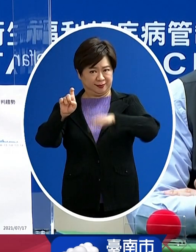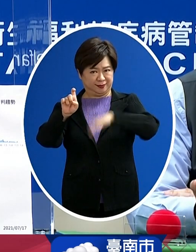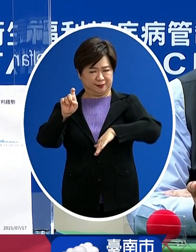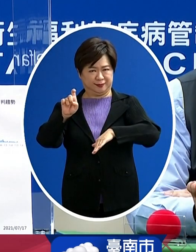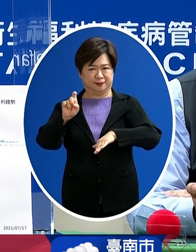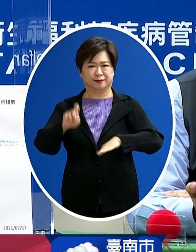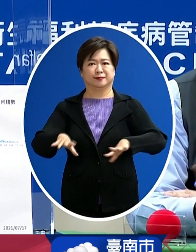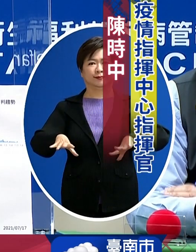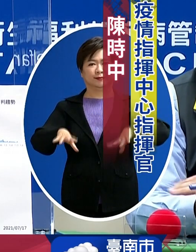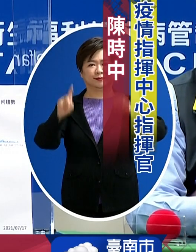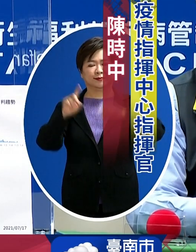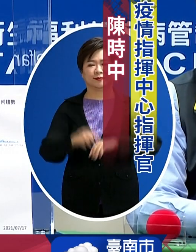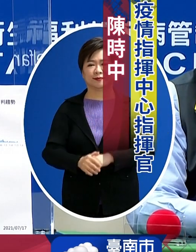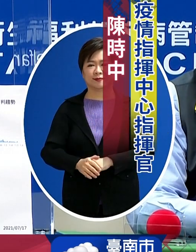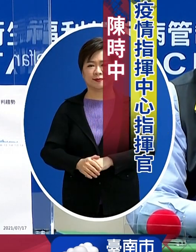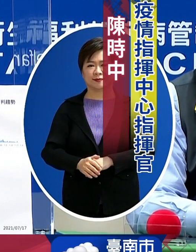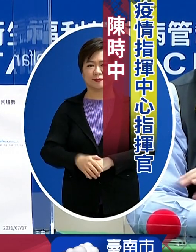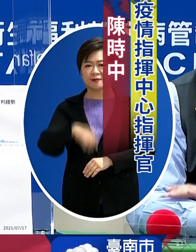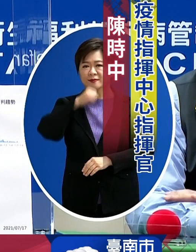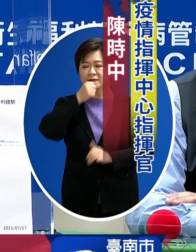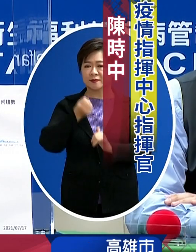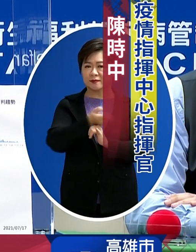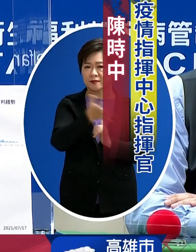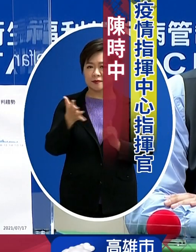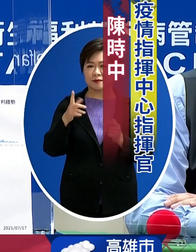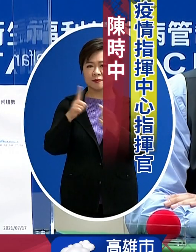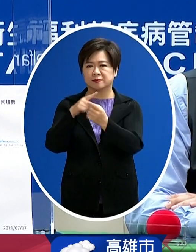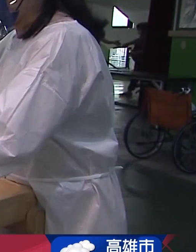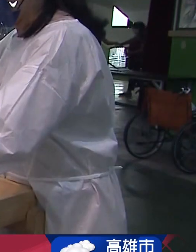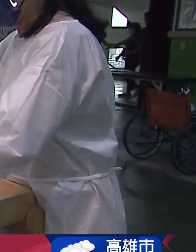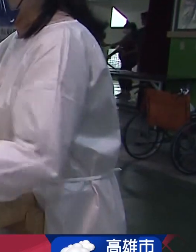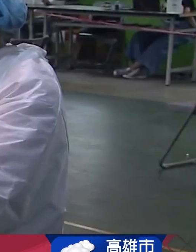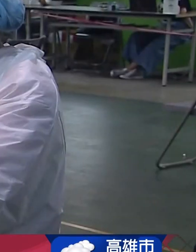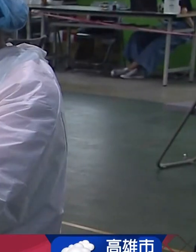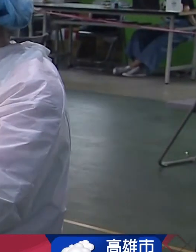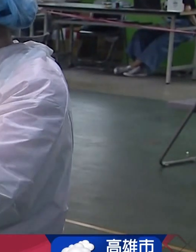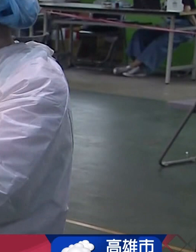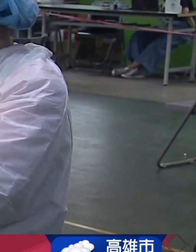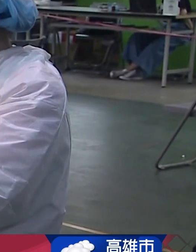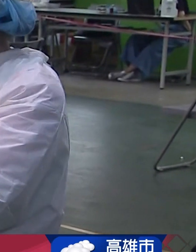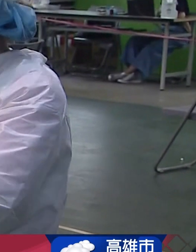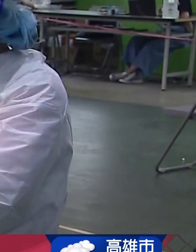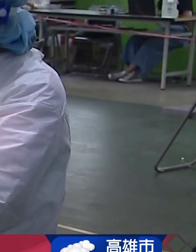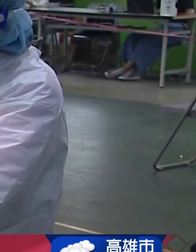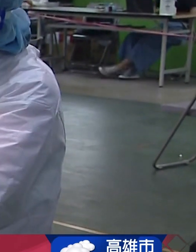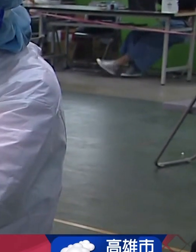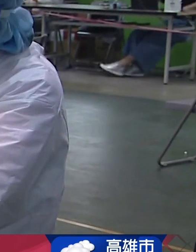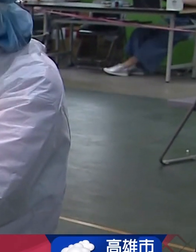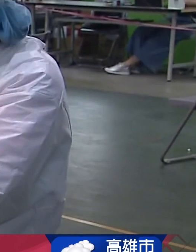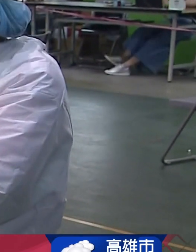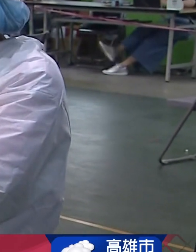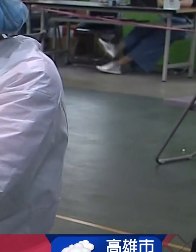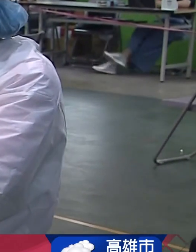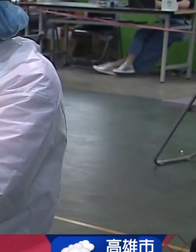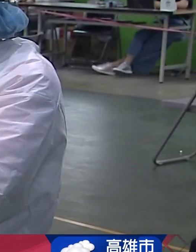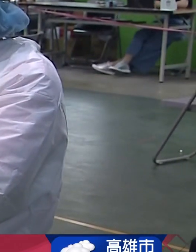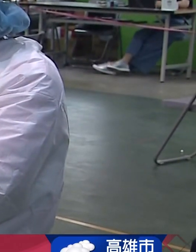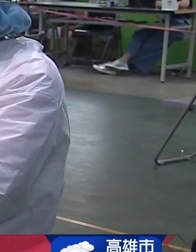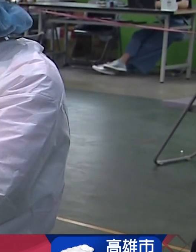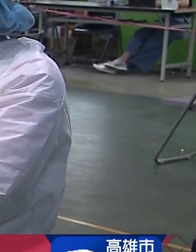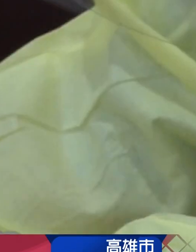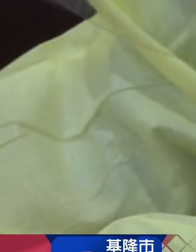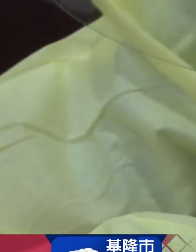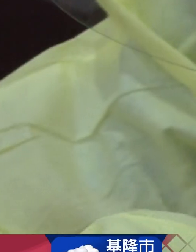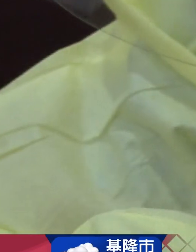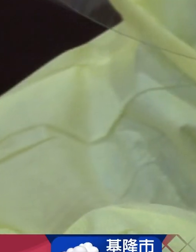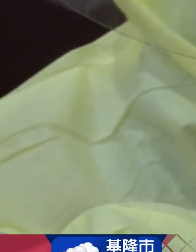到各位说，那本土的案例总共八名。 本土疫情以来单日确诊首次降到个位数，但好消